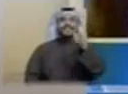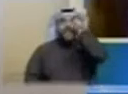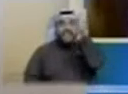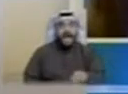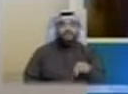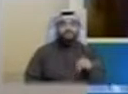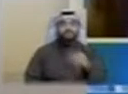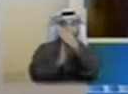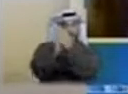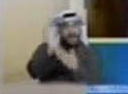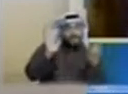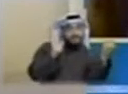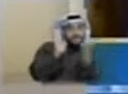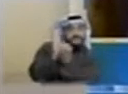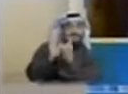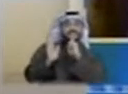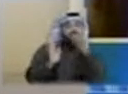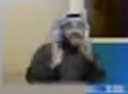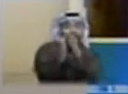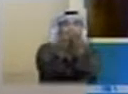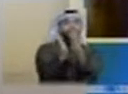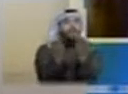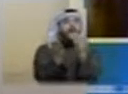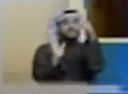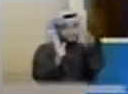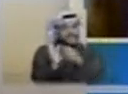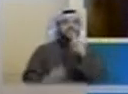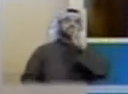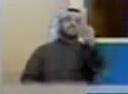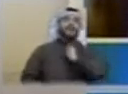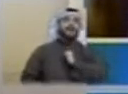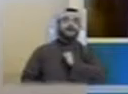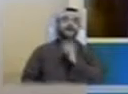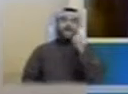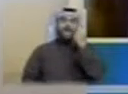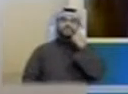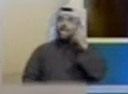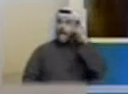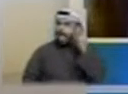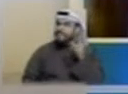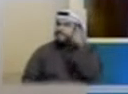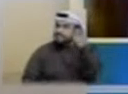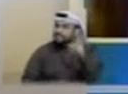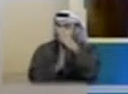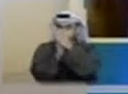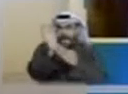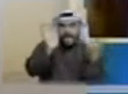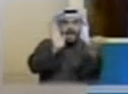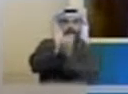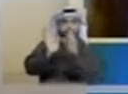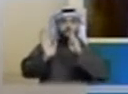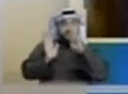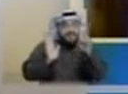الموضوع. الآن تغير هذا المنوال وأصبح بأن الإقامة توضع لك من 1/1 مع صلاحية